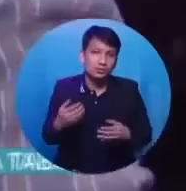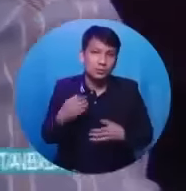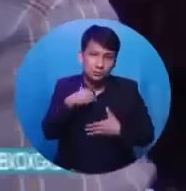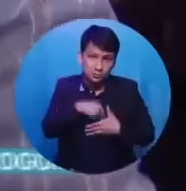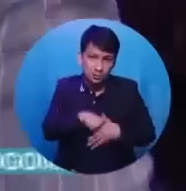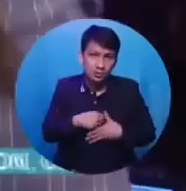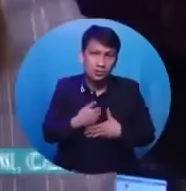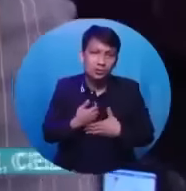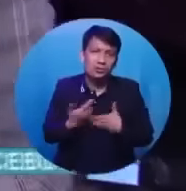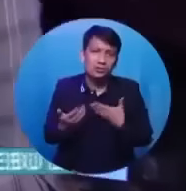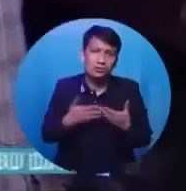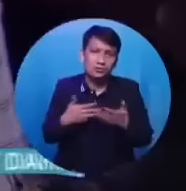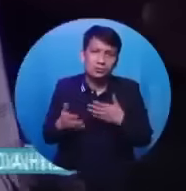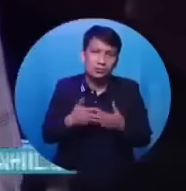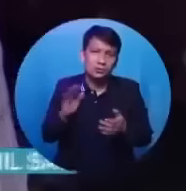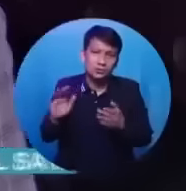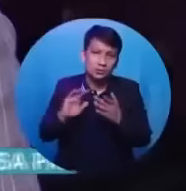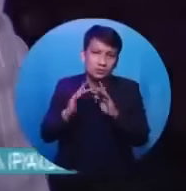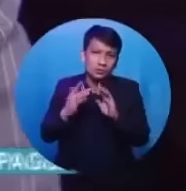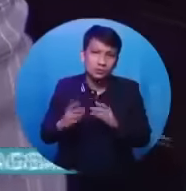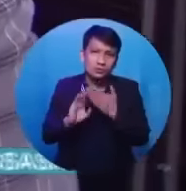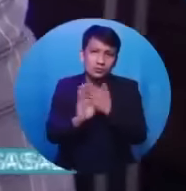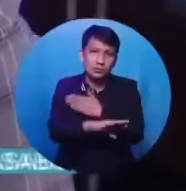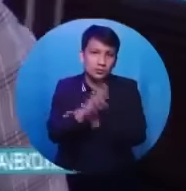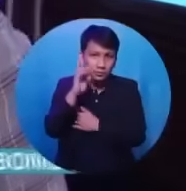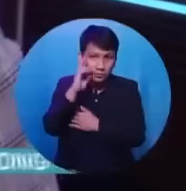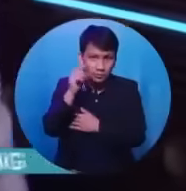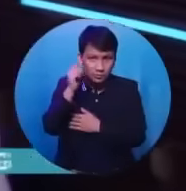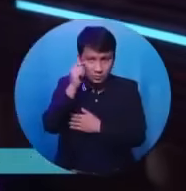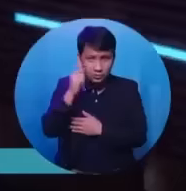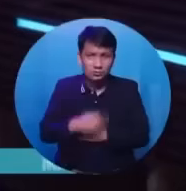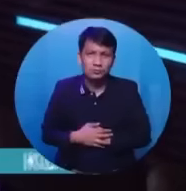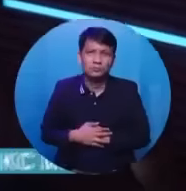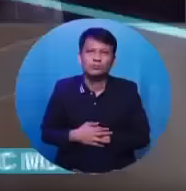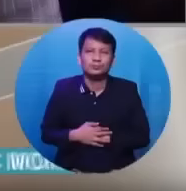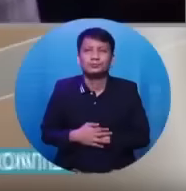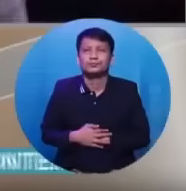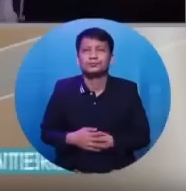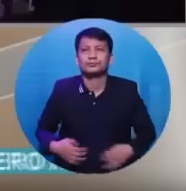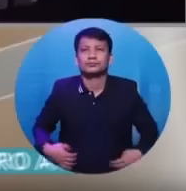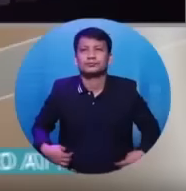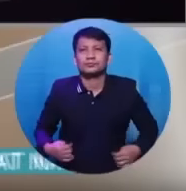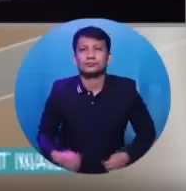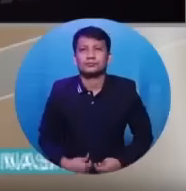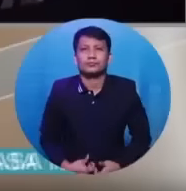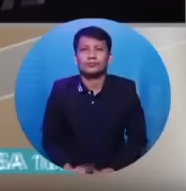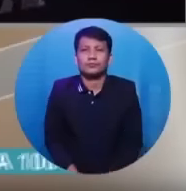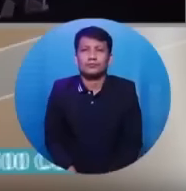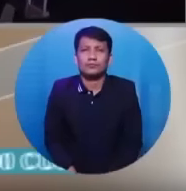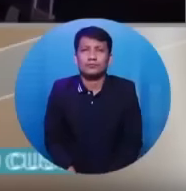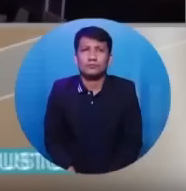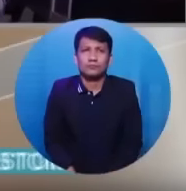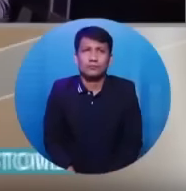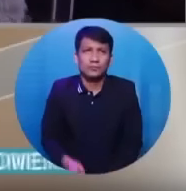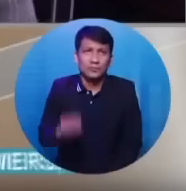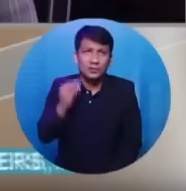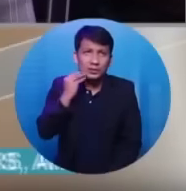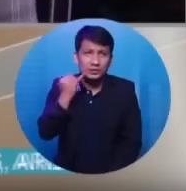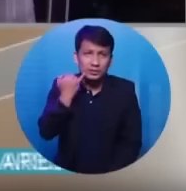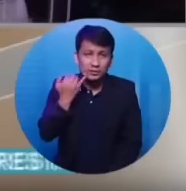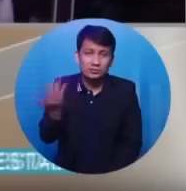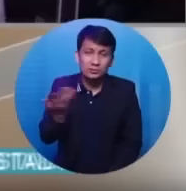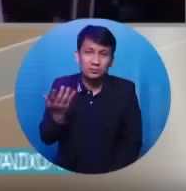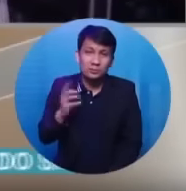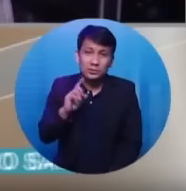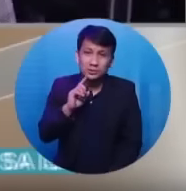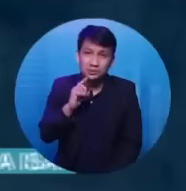saloobin ng karamihan sa ating mga netizen. Balik sa inyo, Idol Raffy. Alam nyo, MJ at mga kapatid, yung selos sa